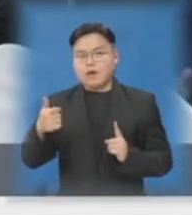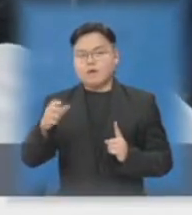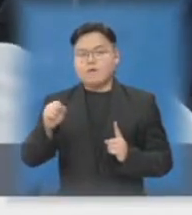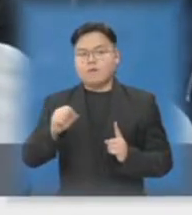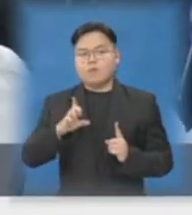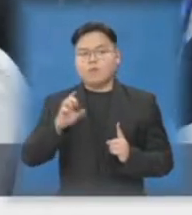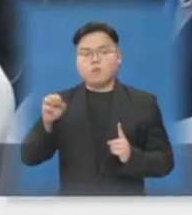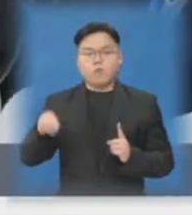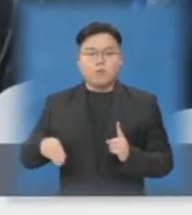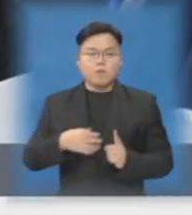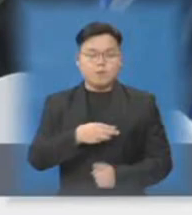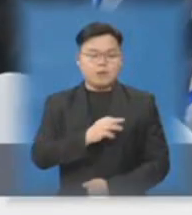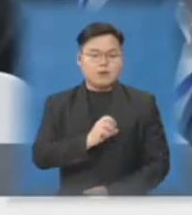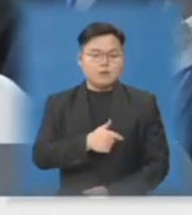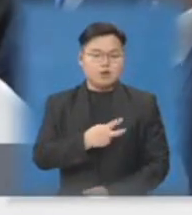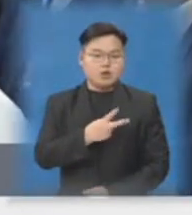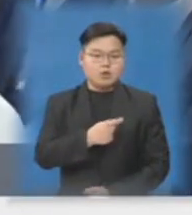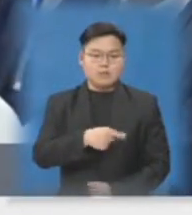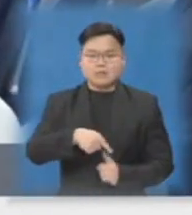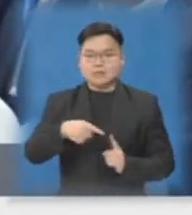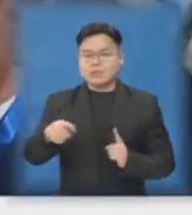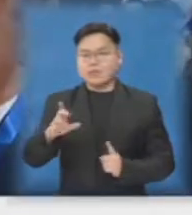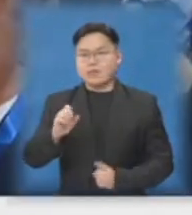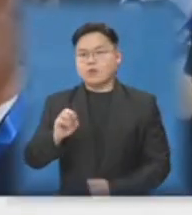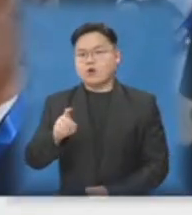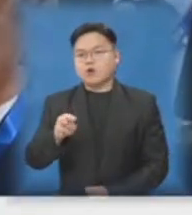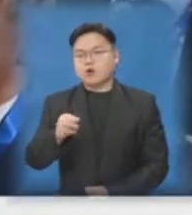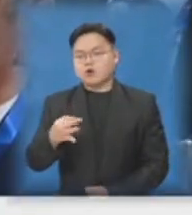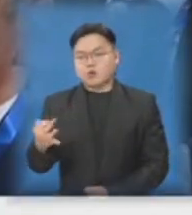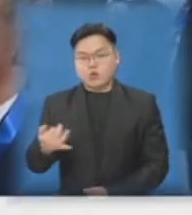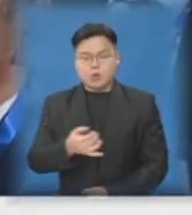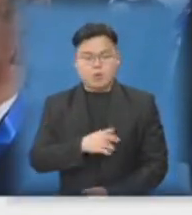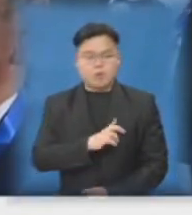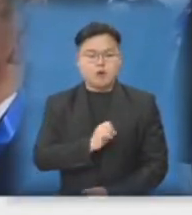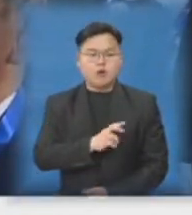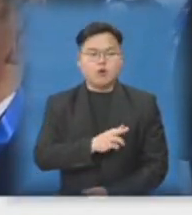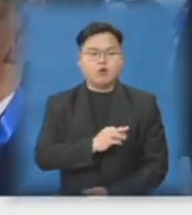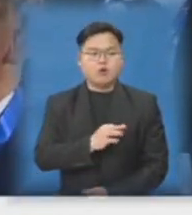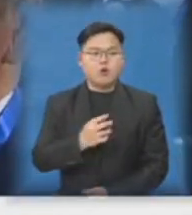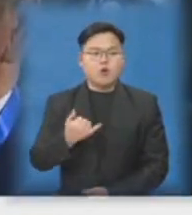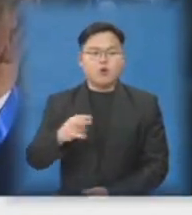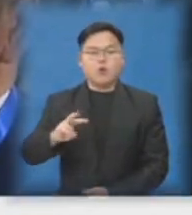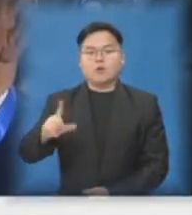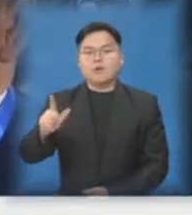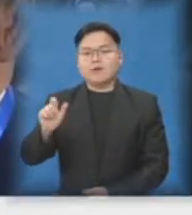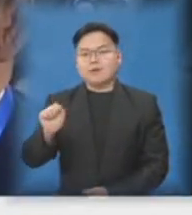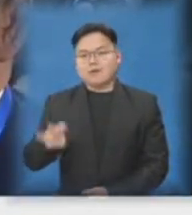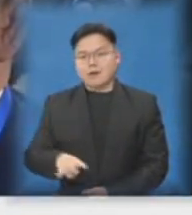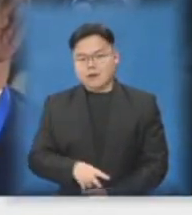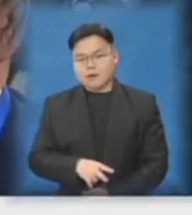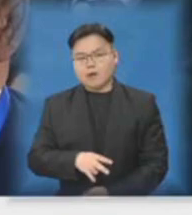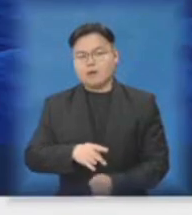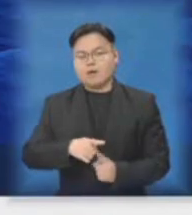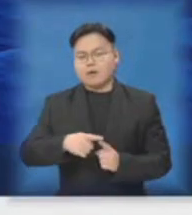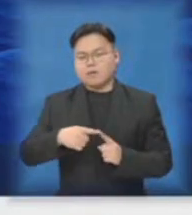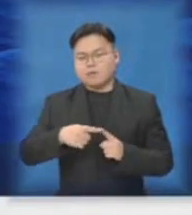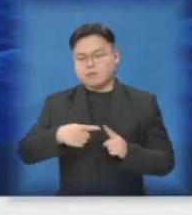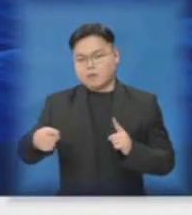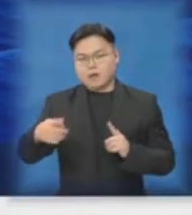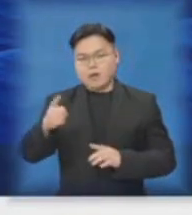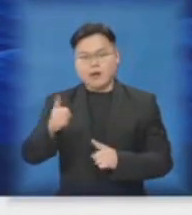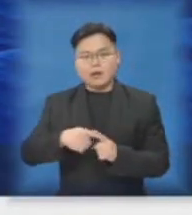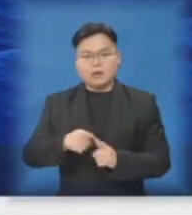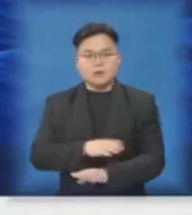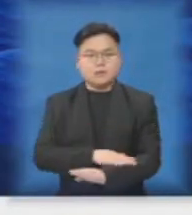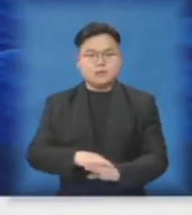Тамсаг 21-р талбайгаас Баян Өвшө бомбт Баяуул Улхан бомбт за Өндөр хаан Чайвалсан Баяуул чиглэлд хатуу хөвчлөлттэй автсан барих